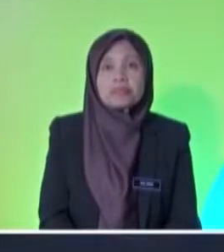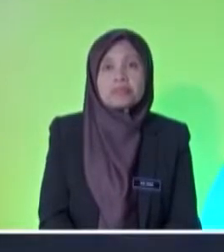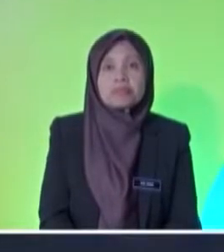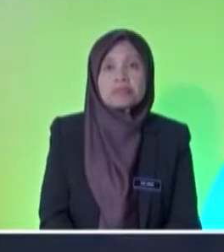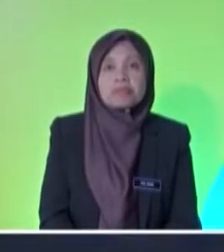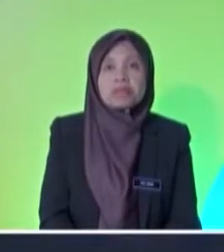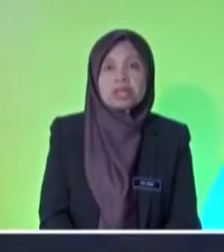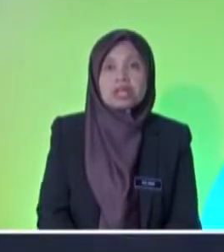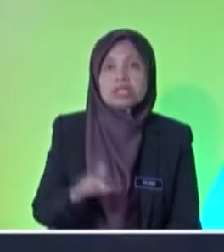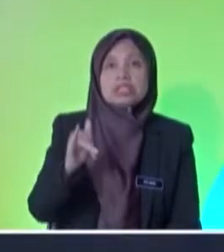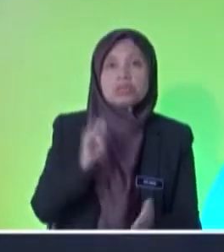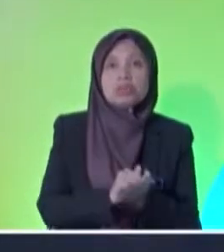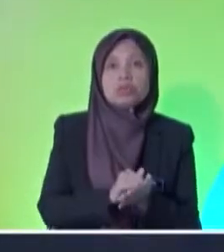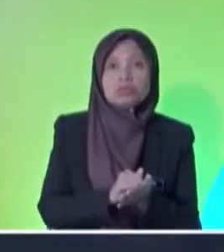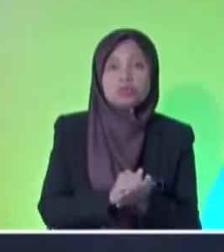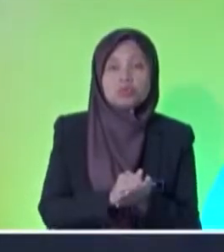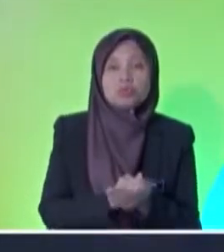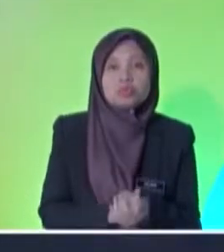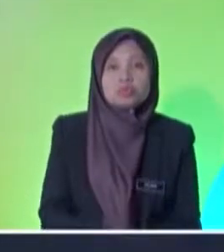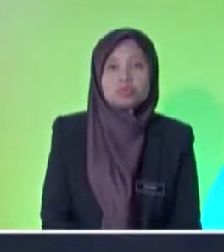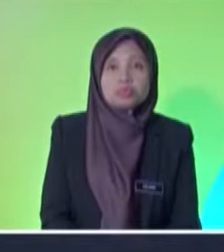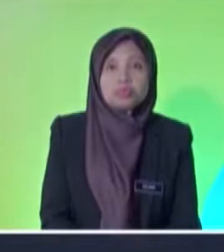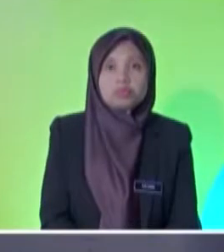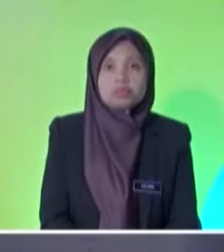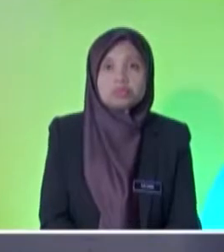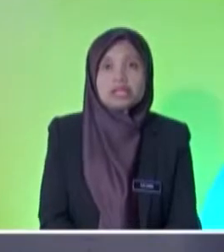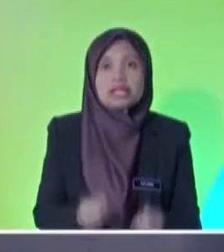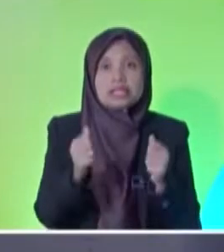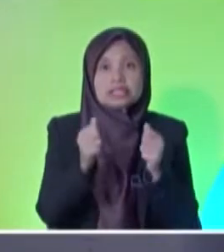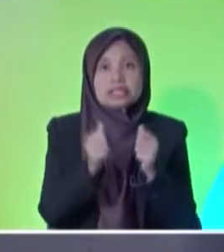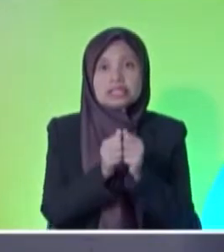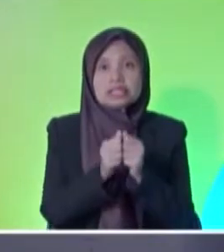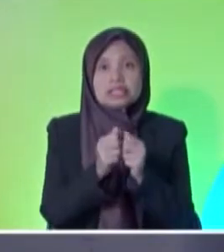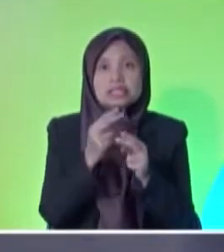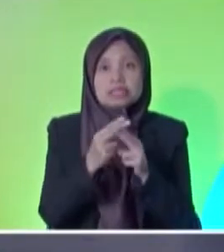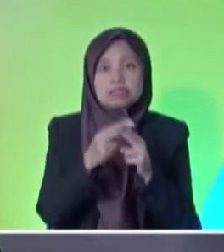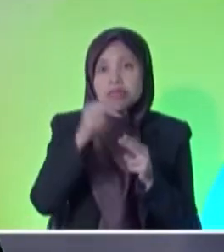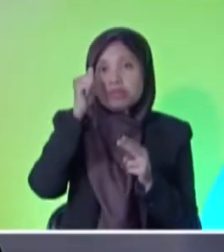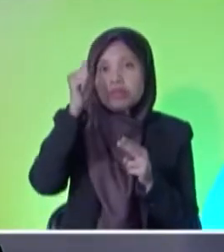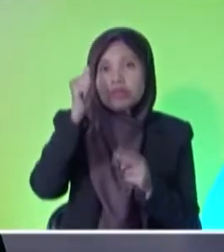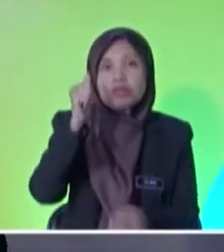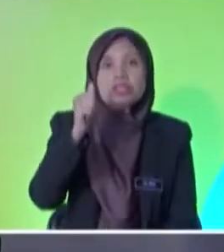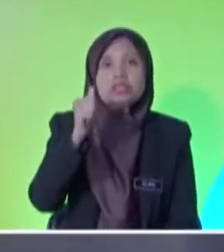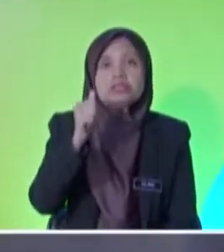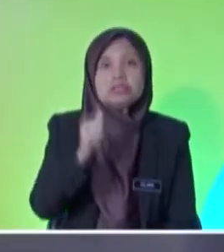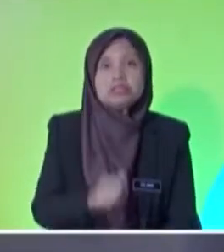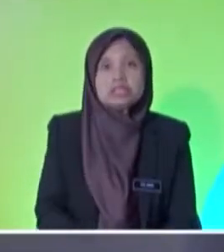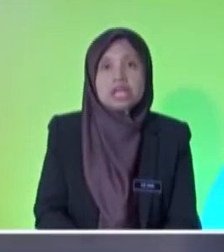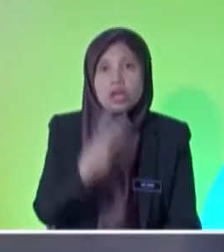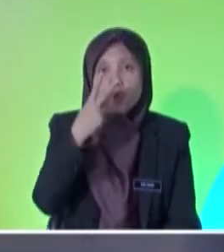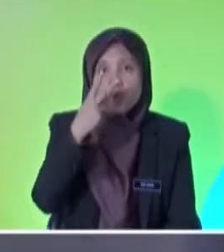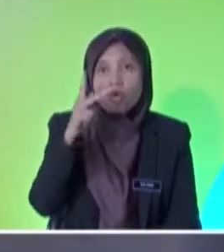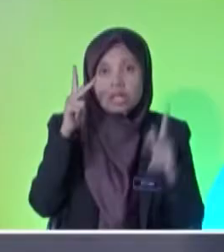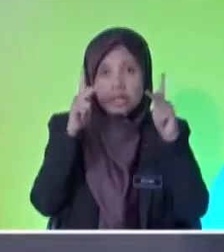sebelum tuh sepenuhnya Bismillahirrohmanirrohim sebelum tuh ada lagi kiblat